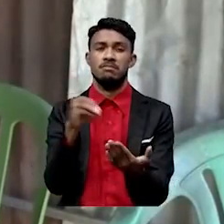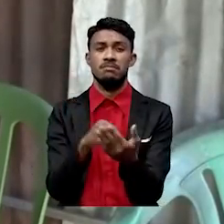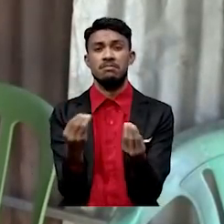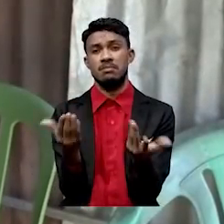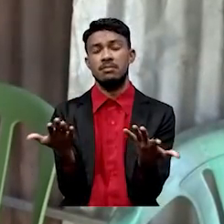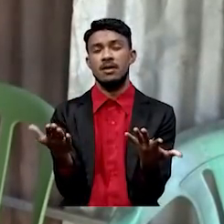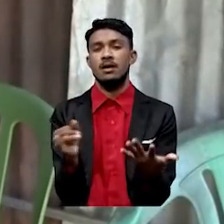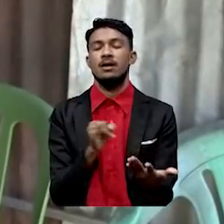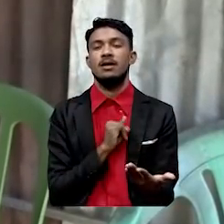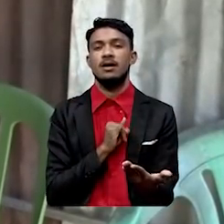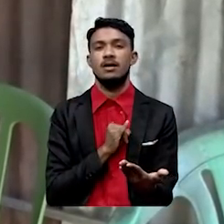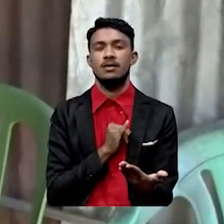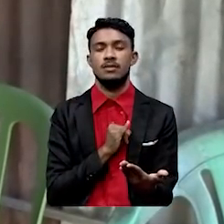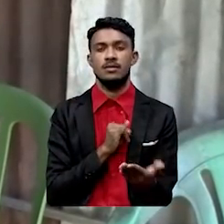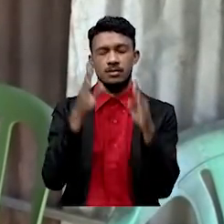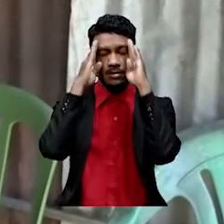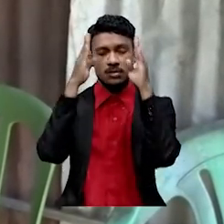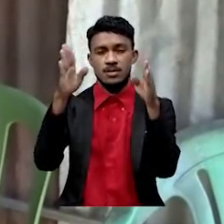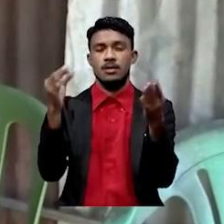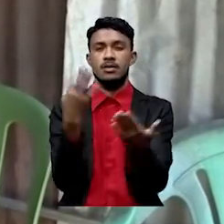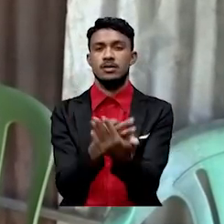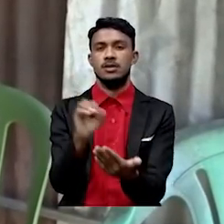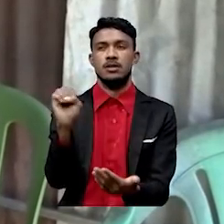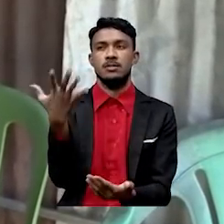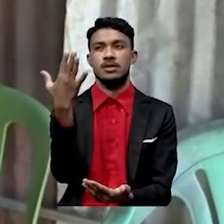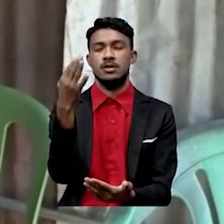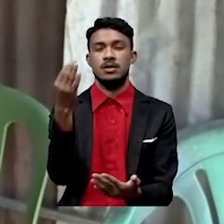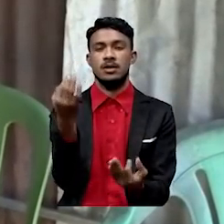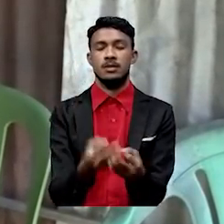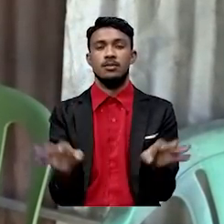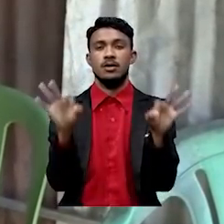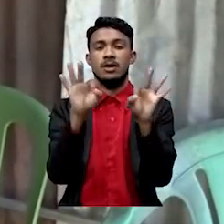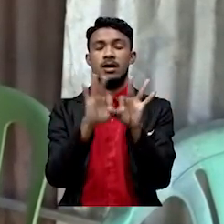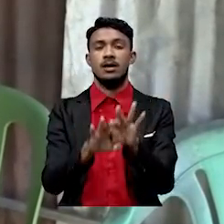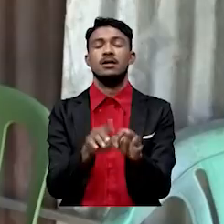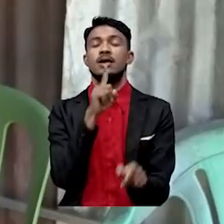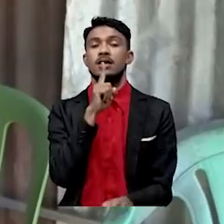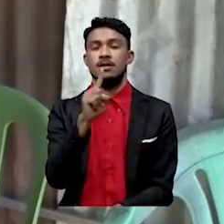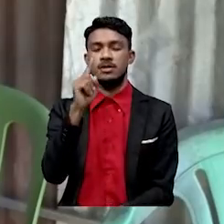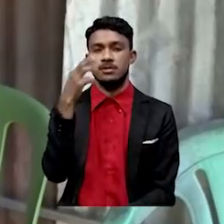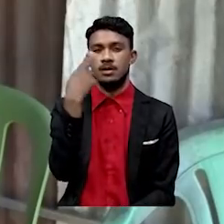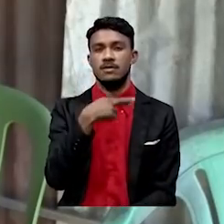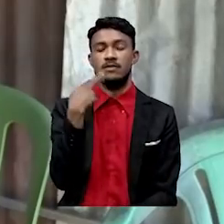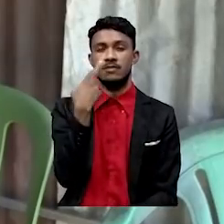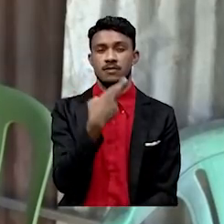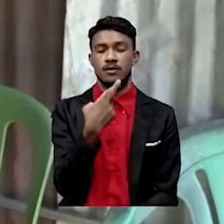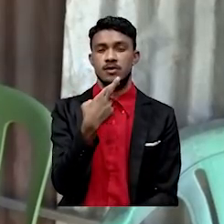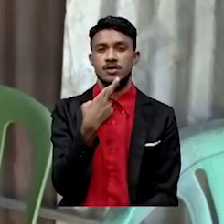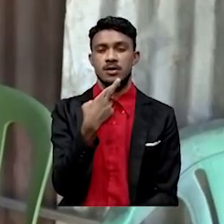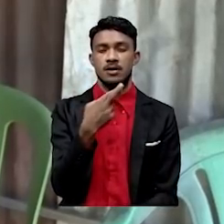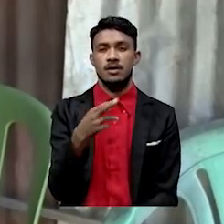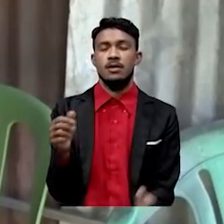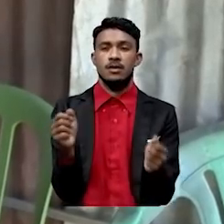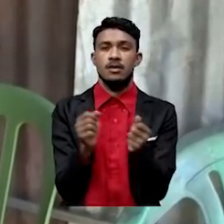Hawa lai liu ba osan $5. Ha importati tebes ba fos. Importan tebes ba fos, ho